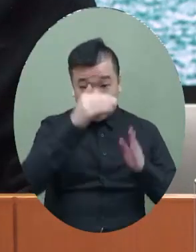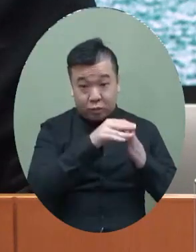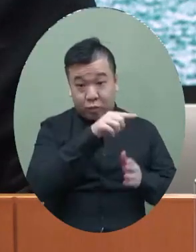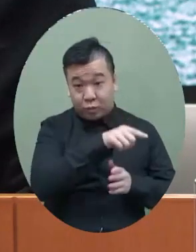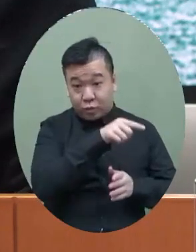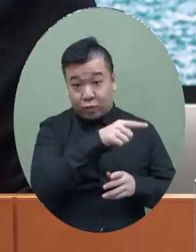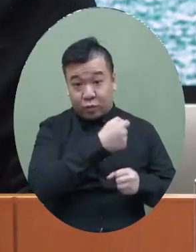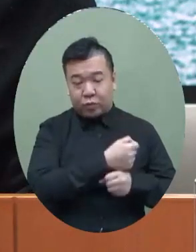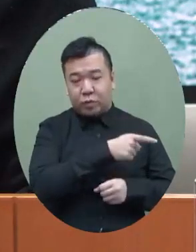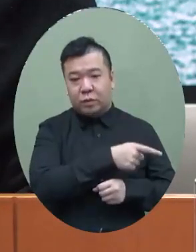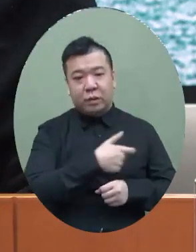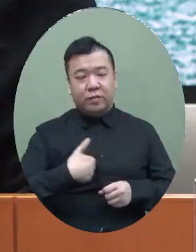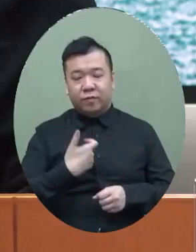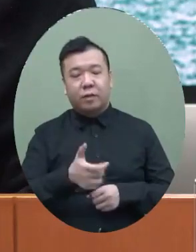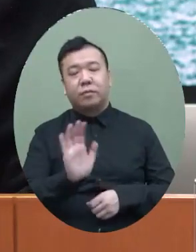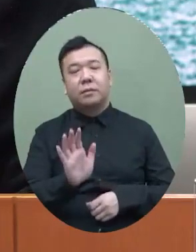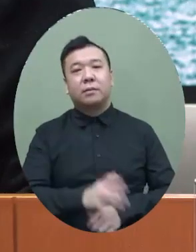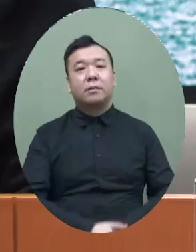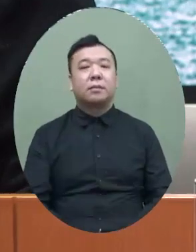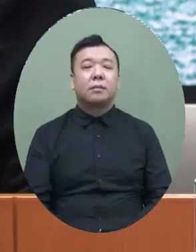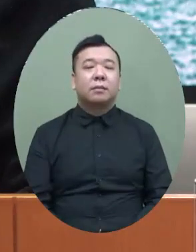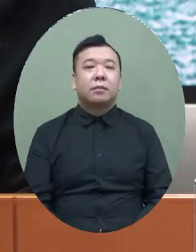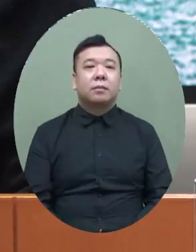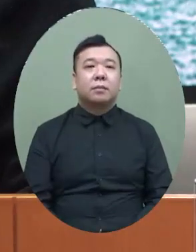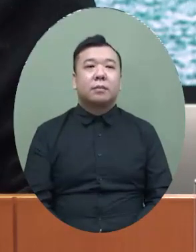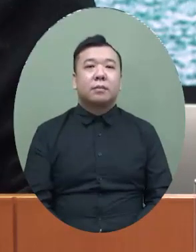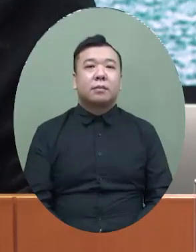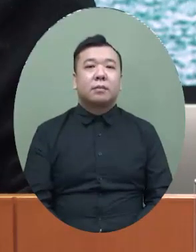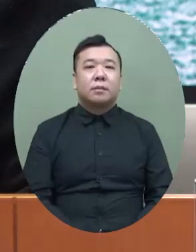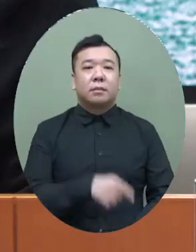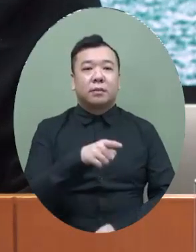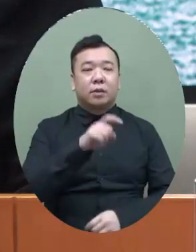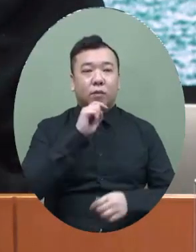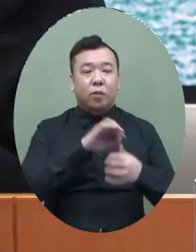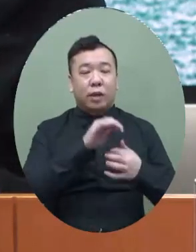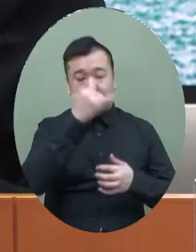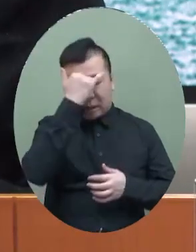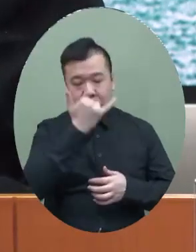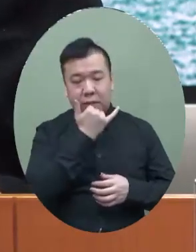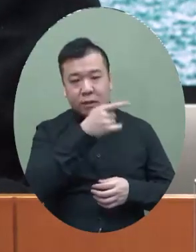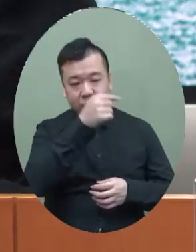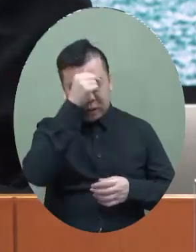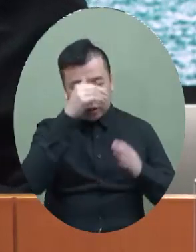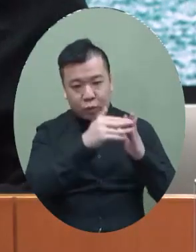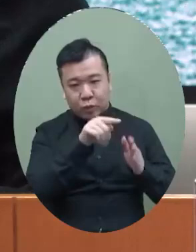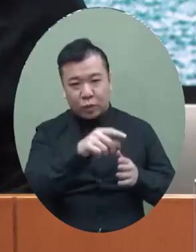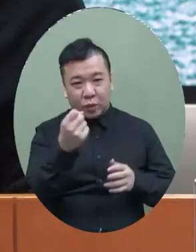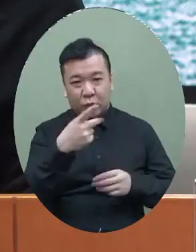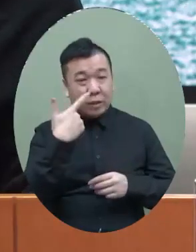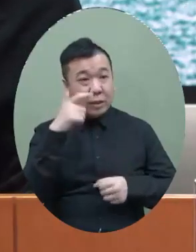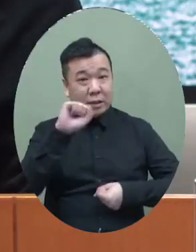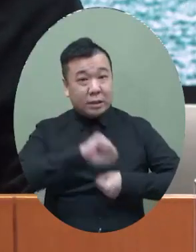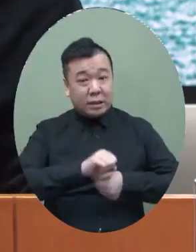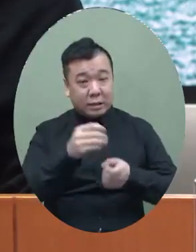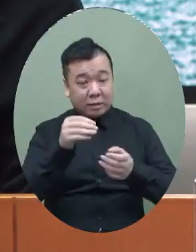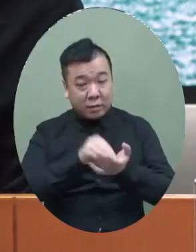即係我哋醫院自己幫佢做就唔需要收費啦。咁另外關於瑪嘉烈嗰度咧，我哋就暫時冇收到即係再有即係確